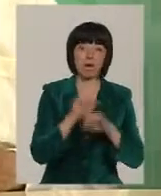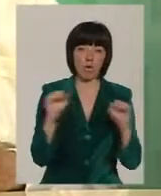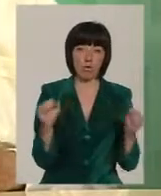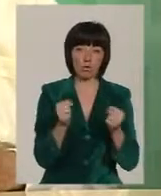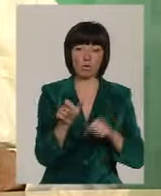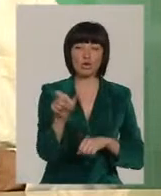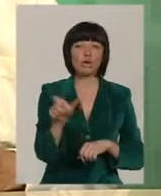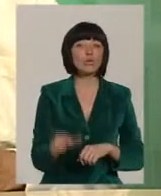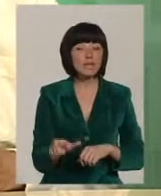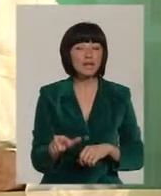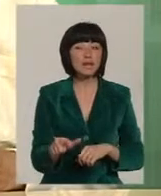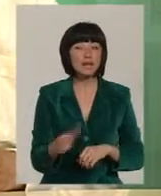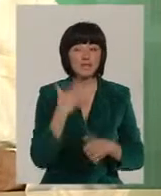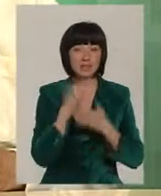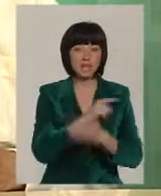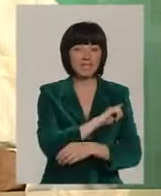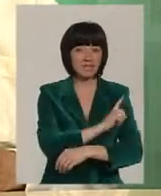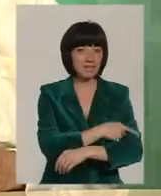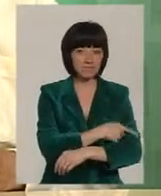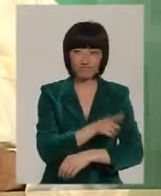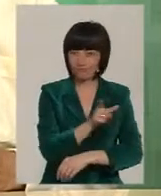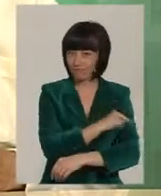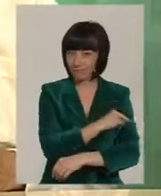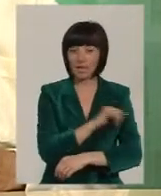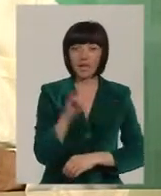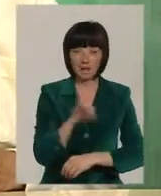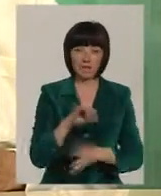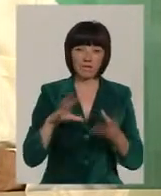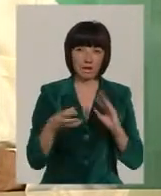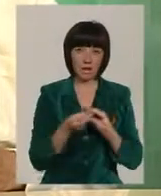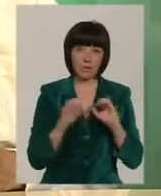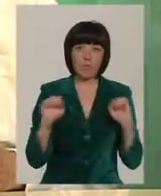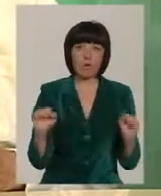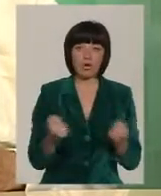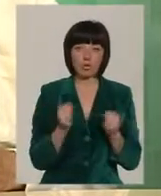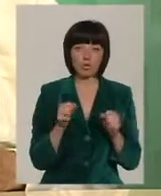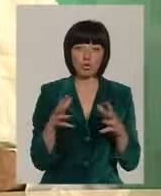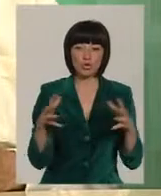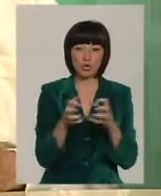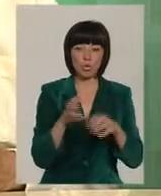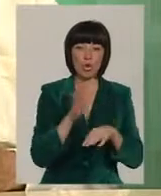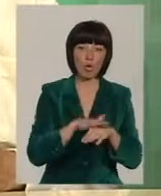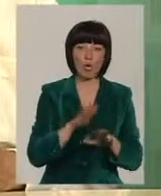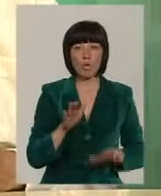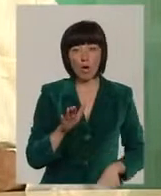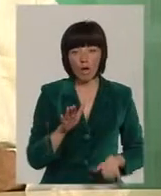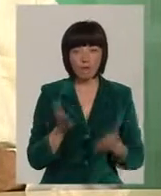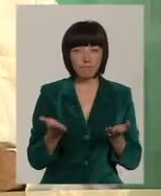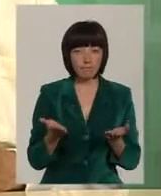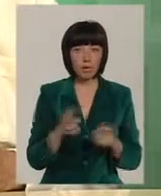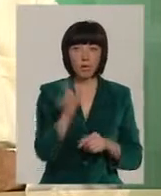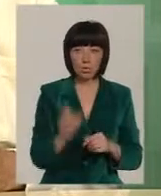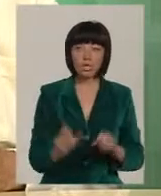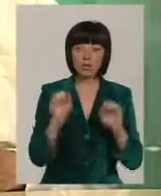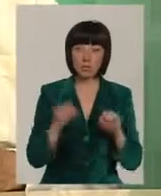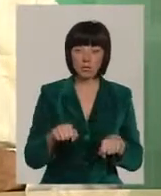вона свої сили переоцінює і внаслідок переохолодження може звести судома руки, ноги. Людина